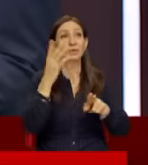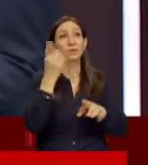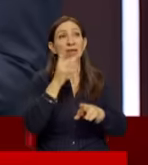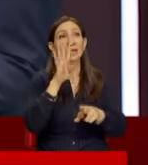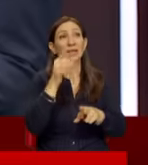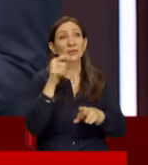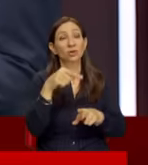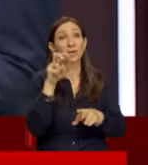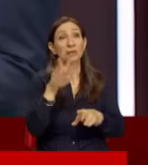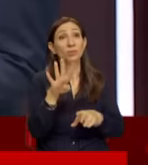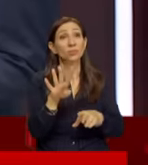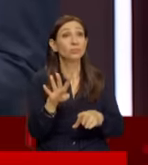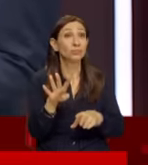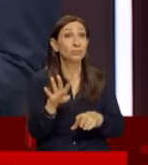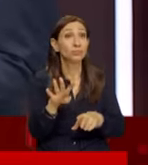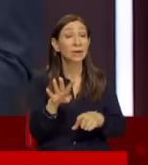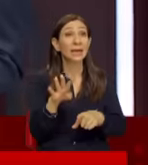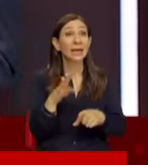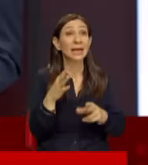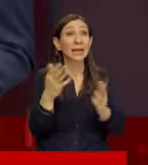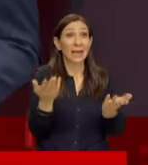%46,84. Evet. Yani